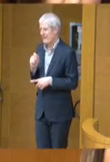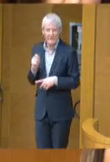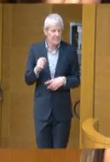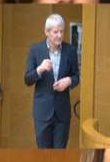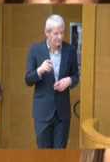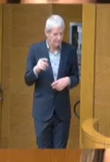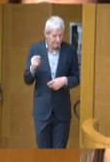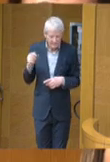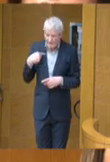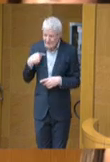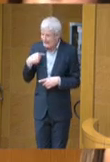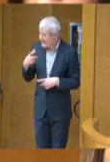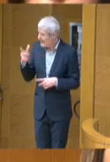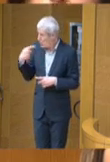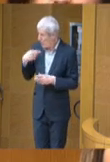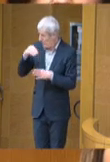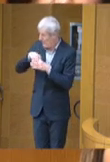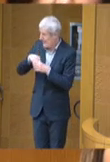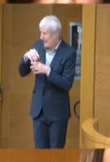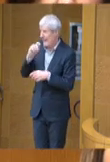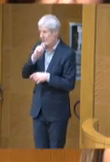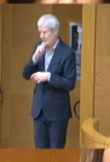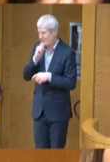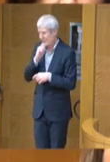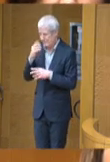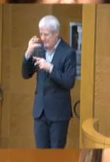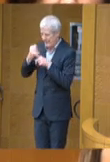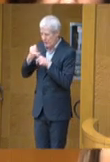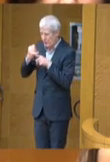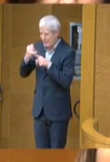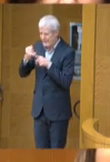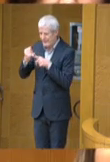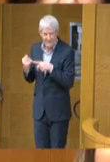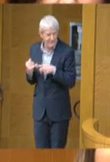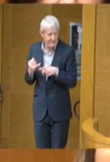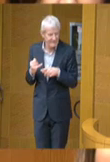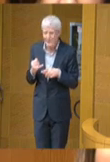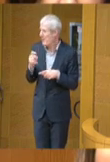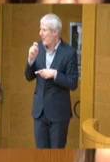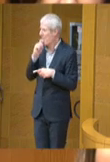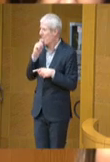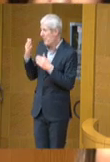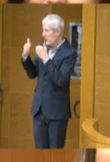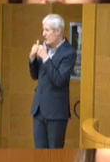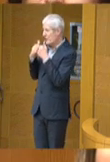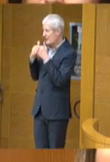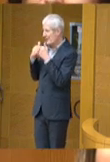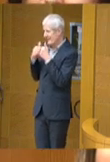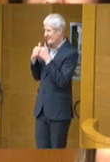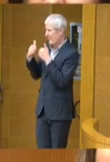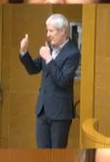sono frutto della scuola italiana degli anni. Sì, si può leggermente avvicinare al microfono.